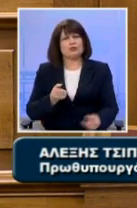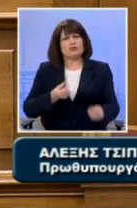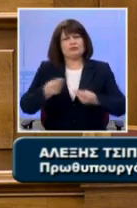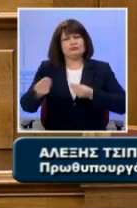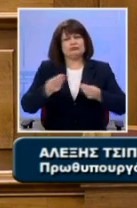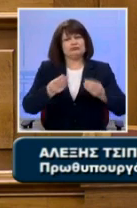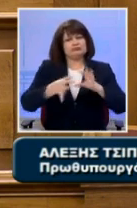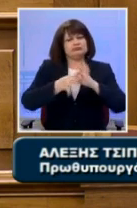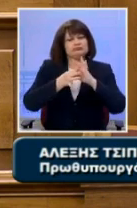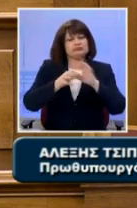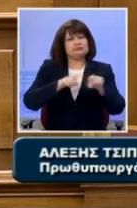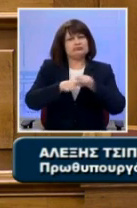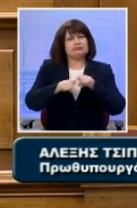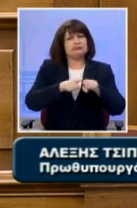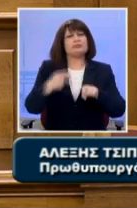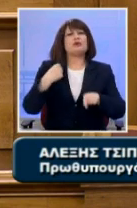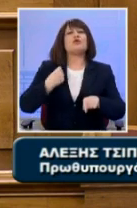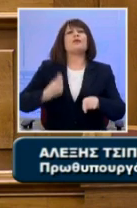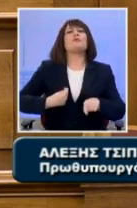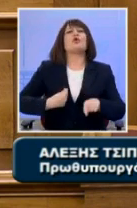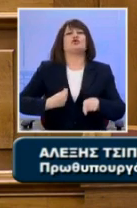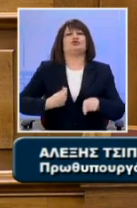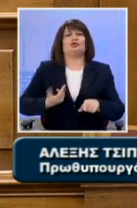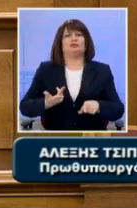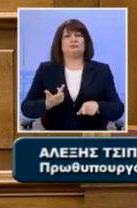δημόσιο.